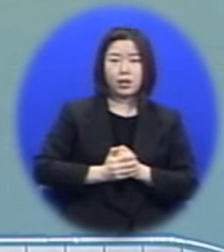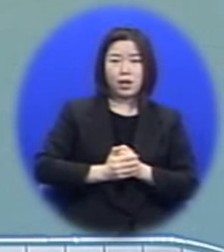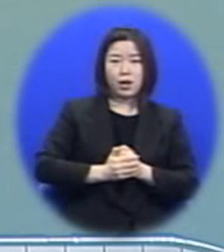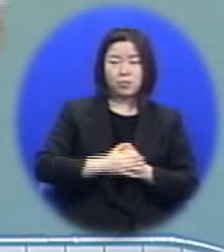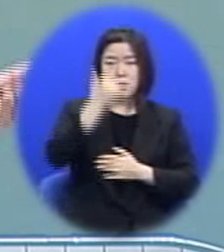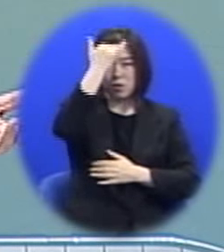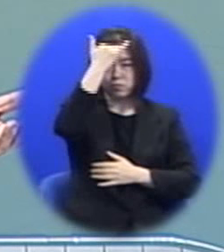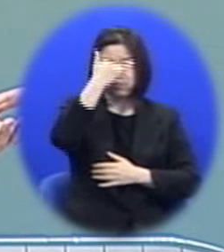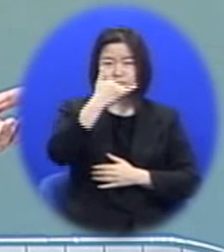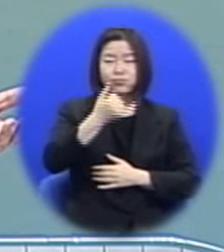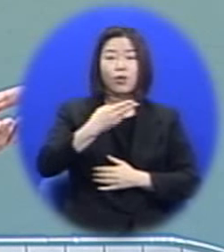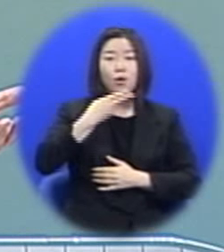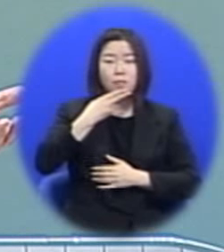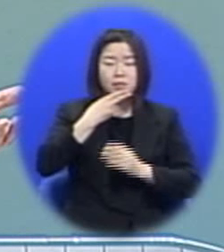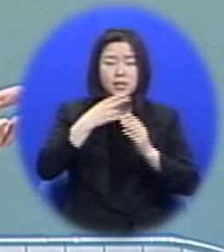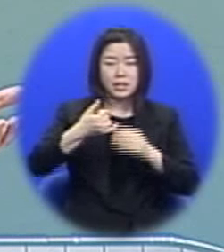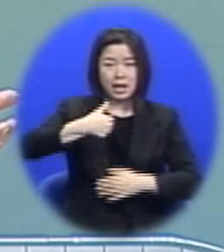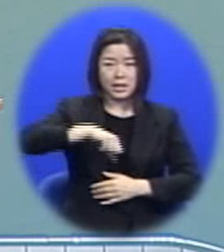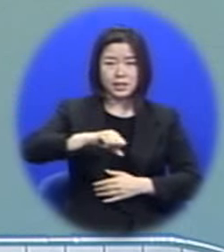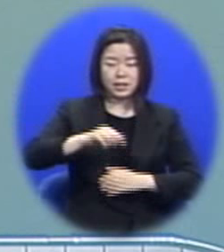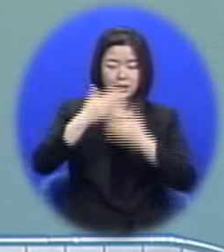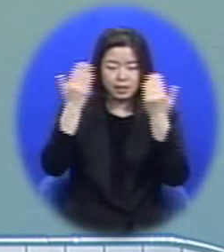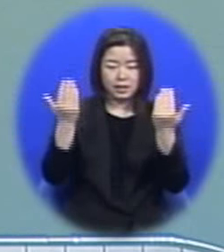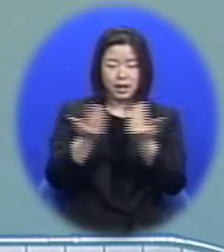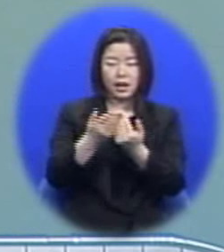불효자에게는 다 나쁜 부모라고 그럽니다.